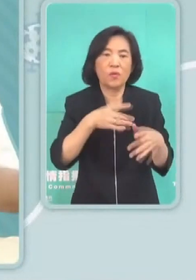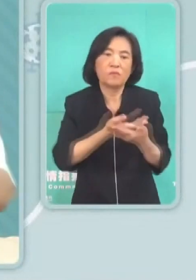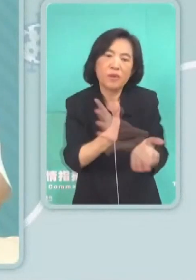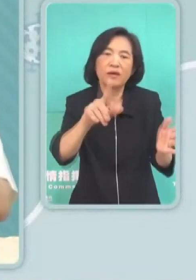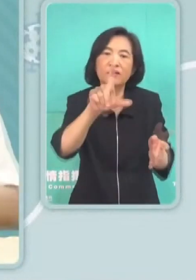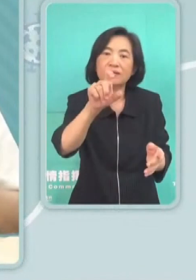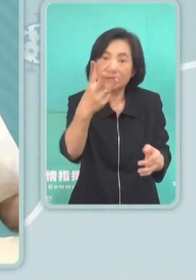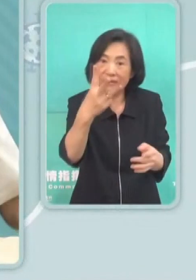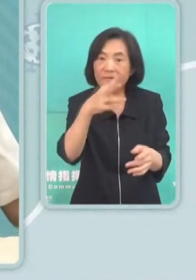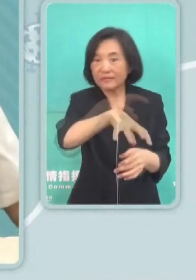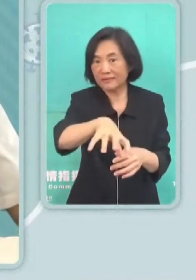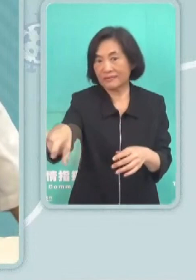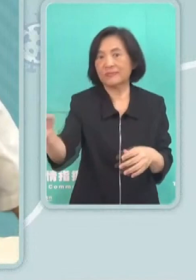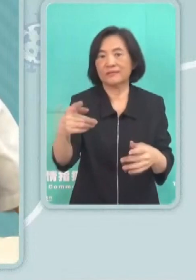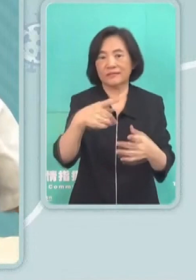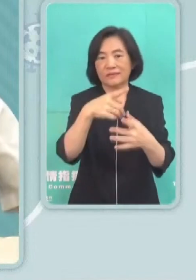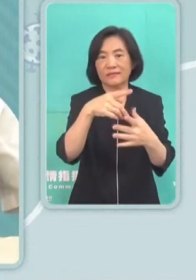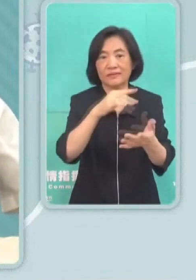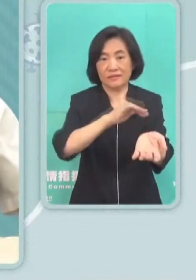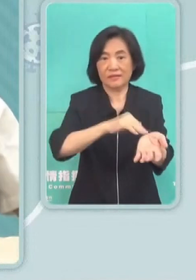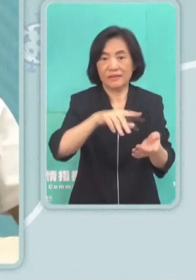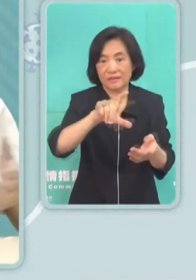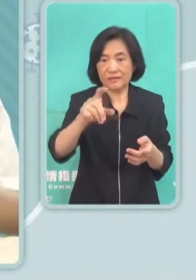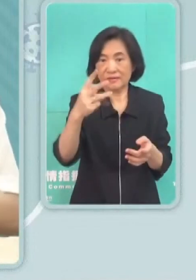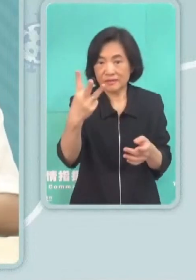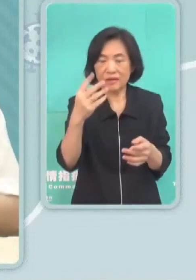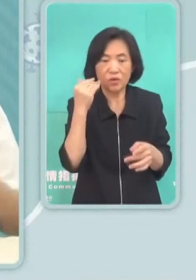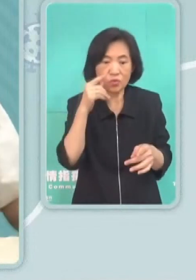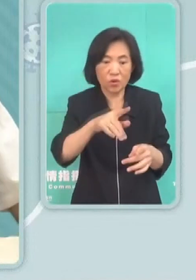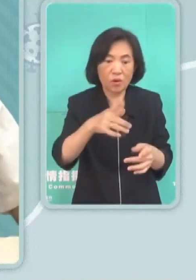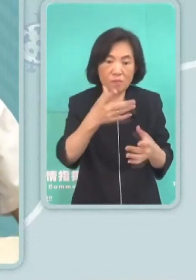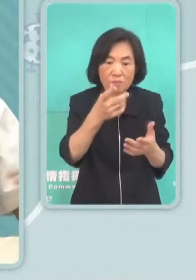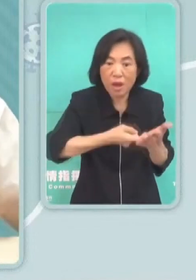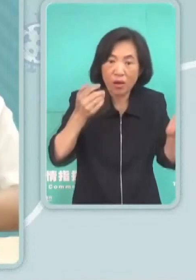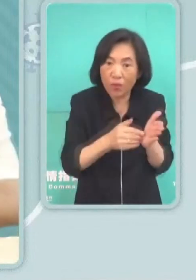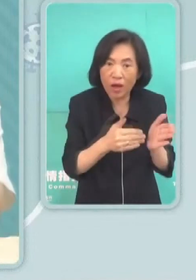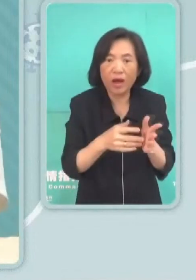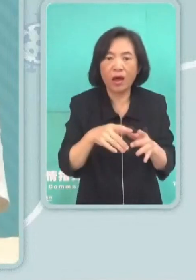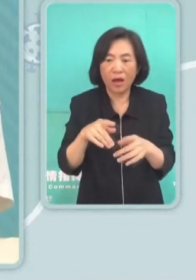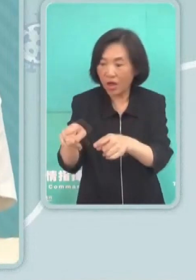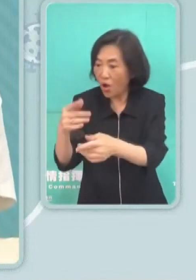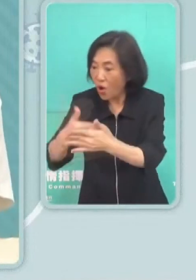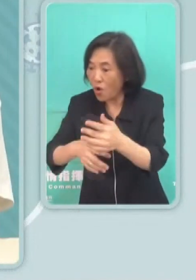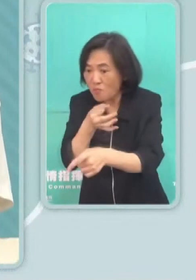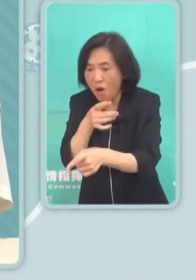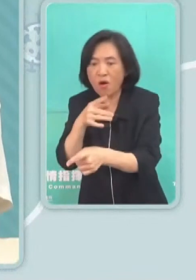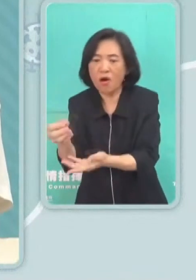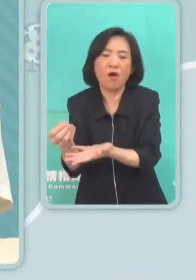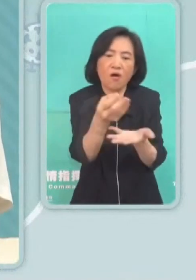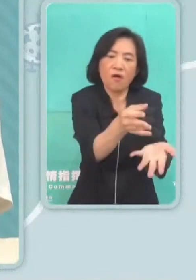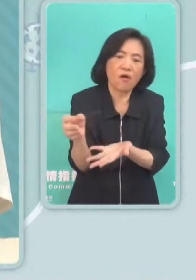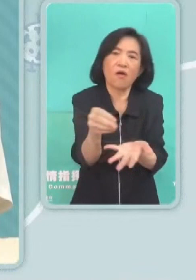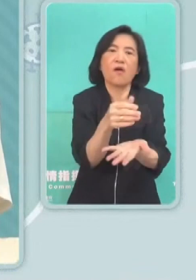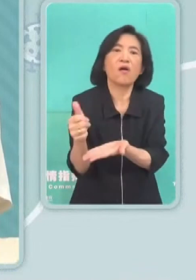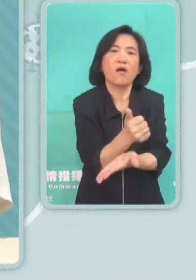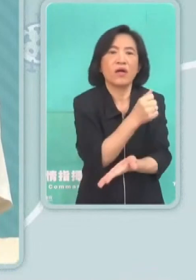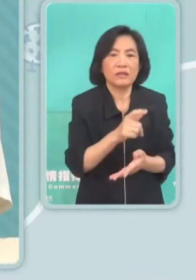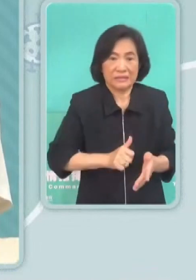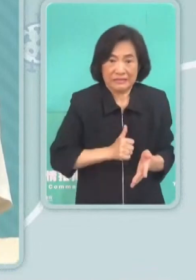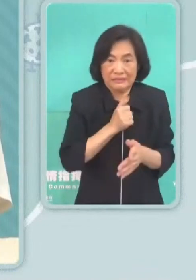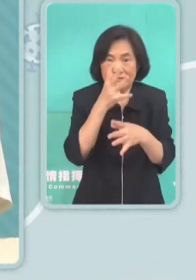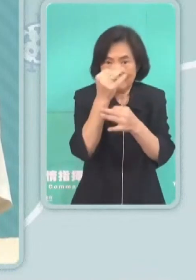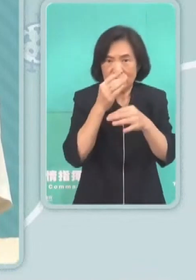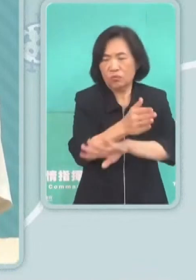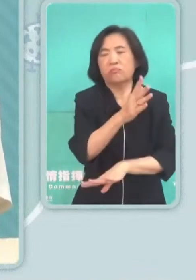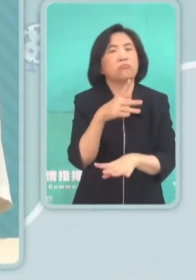拨下去打嘛，哈。哦，啊，如果打得快的，我还可以把这个疫苗再拨给他去打。所以事实上都没有打，都没有